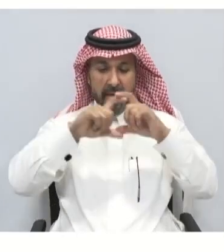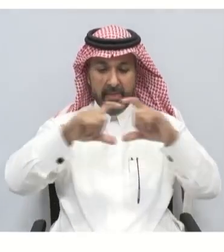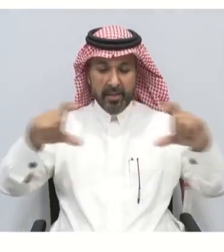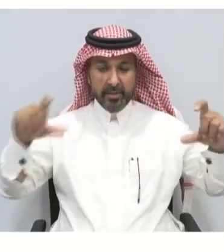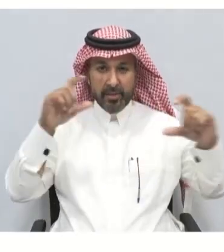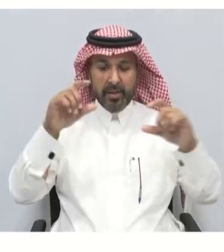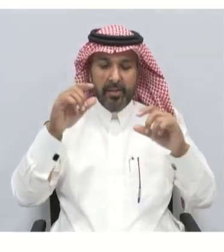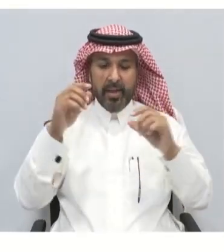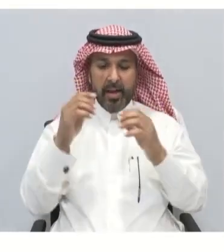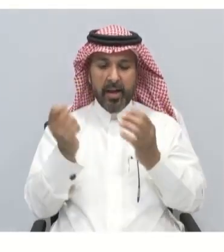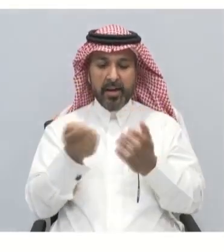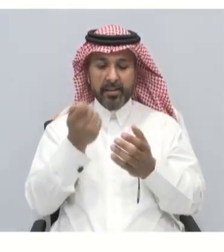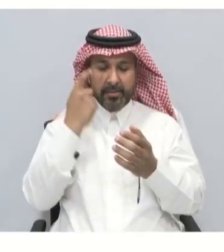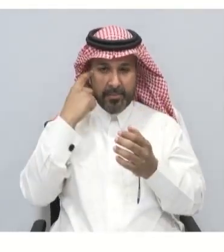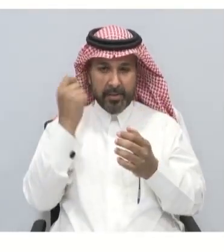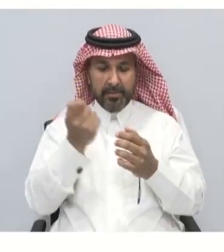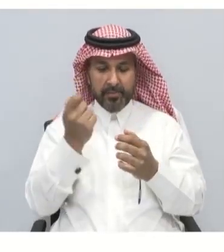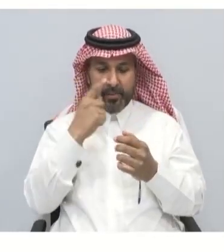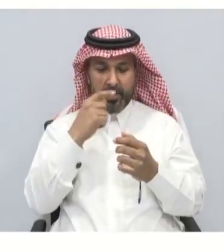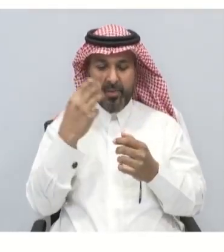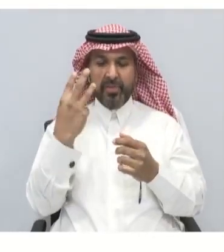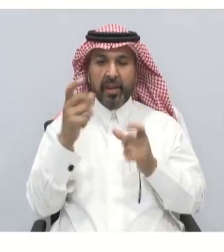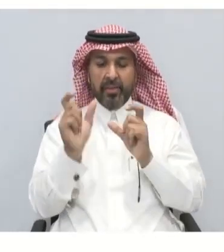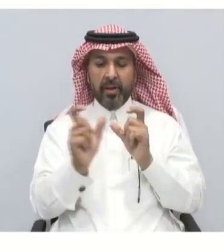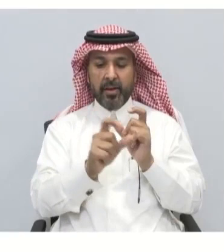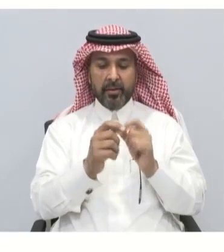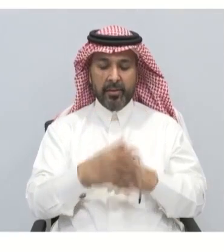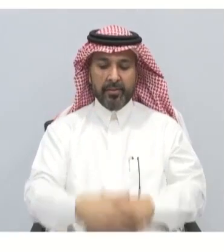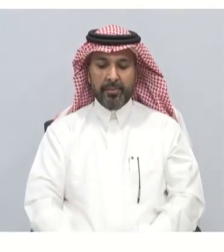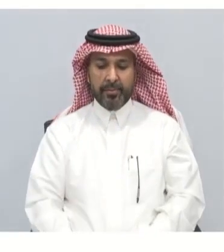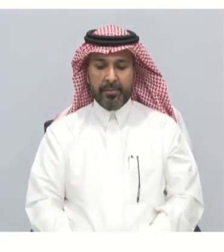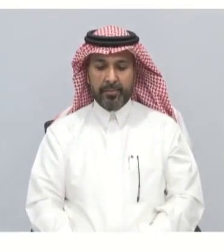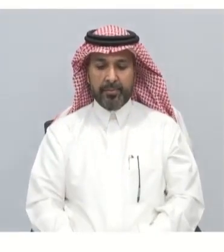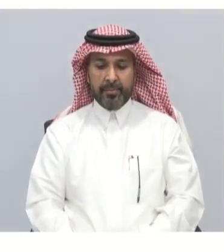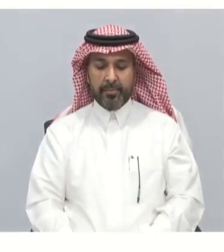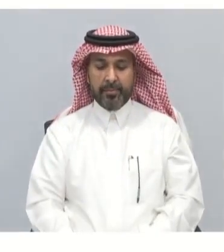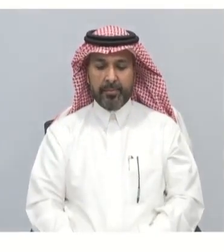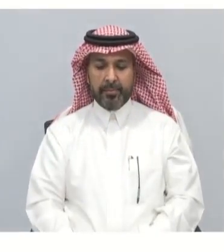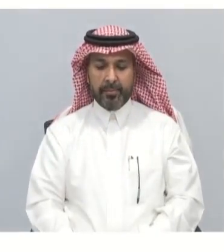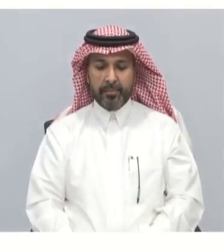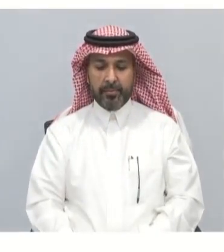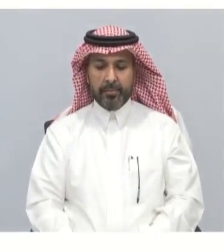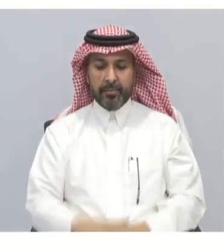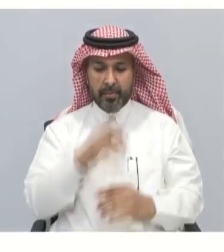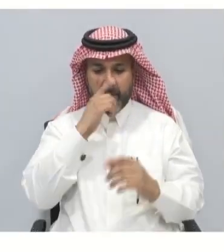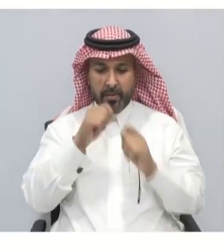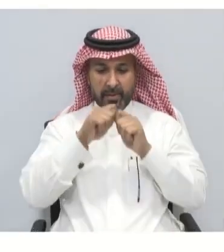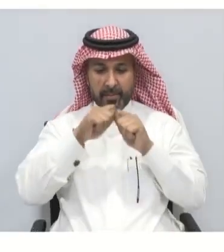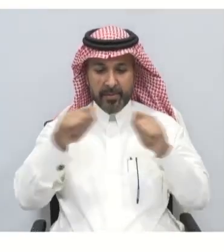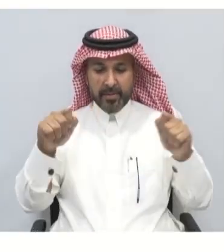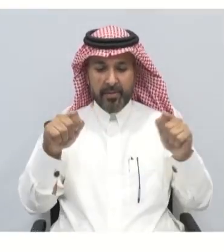قدما هذه اللوحه الاولى والثانيه والثالثه هنا مسافه بين الجدار واللوحه مسافه بين اللوحه